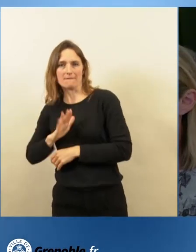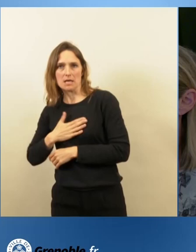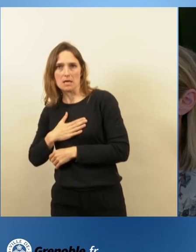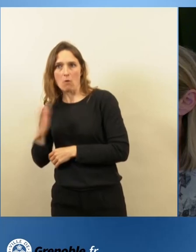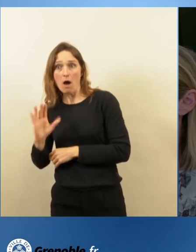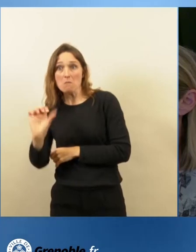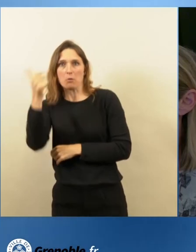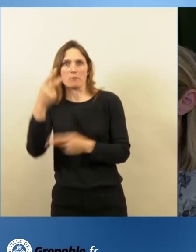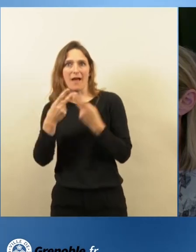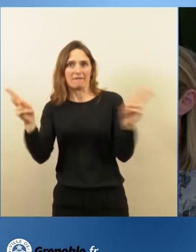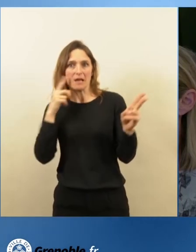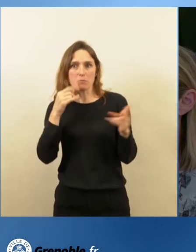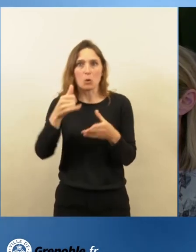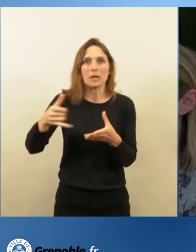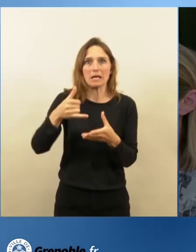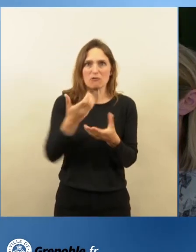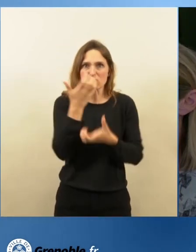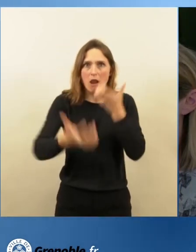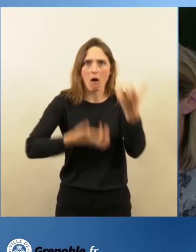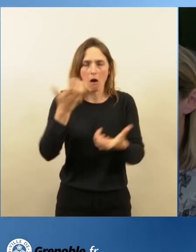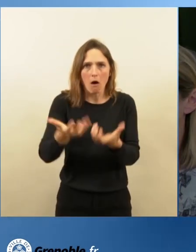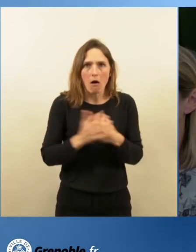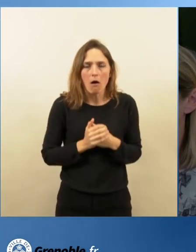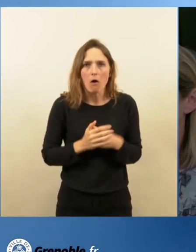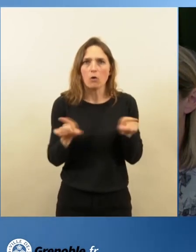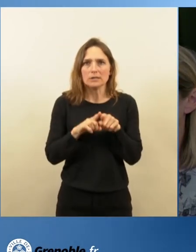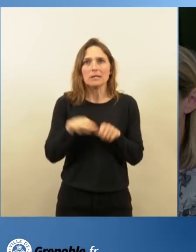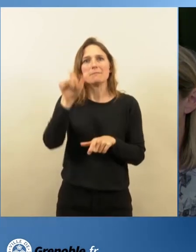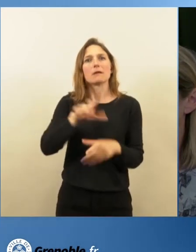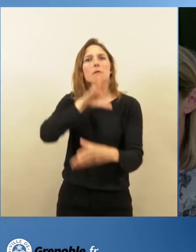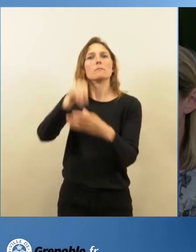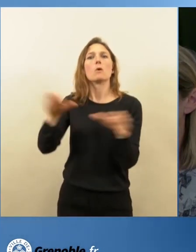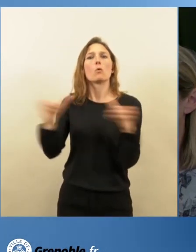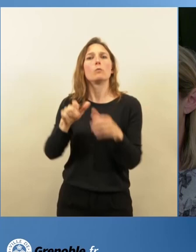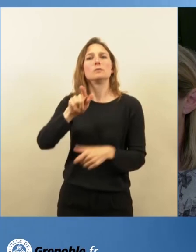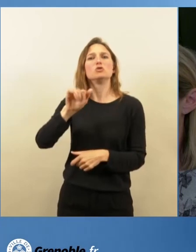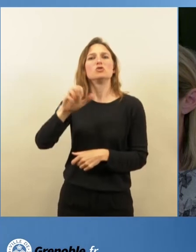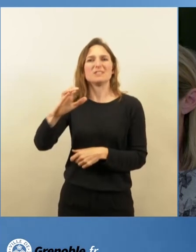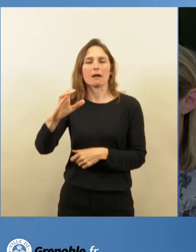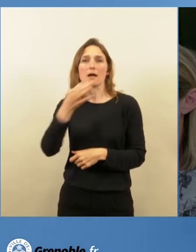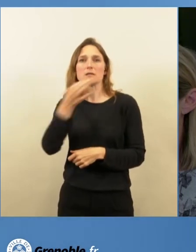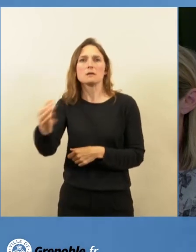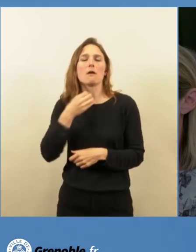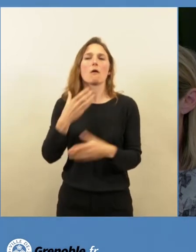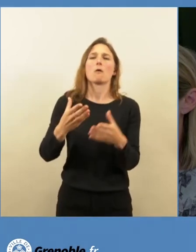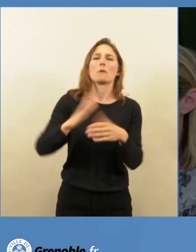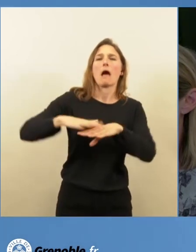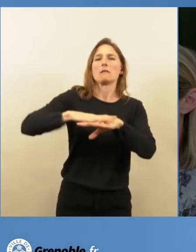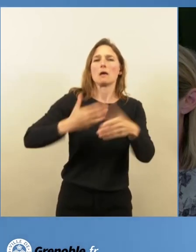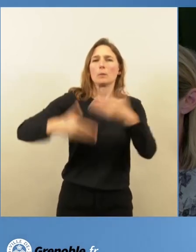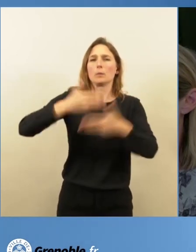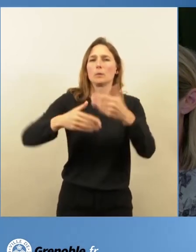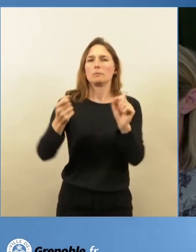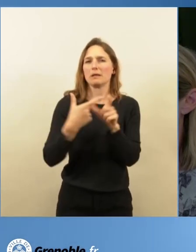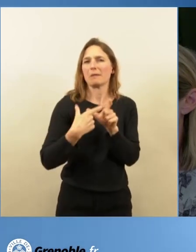mandat un membre du GIEC a expliqué que construire des quartiers comme la presqu'île était aberrant contraire aux